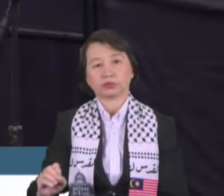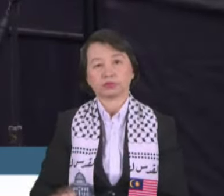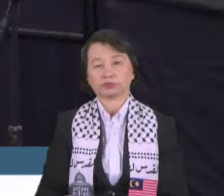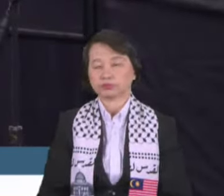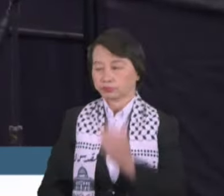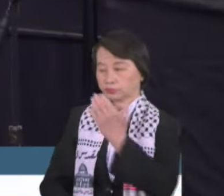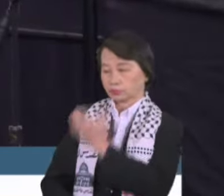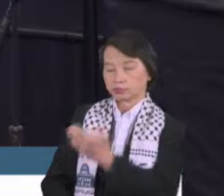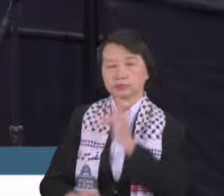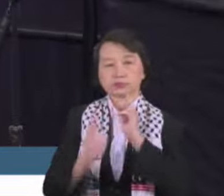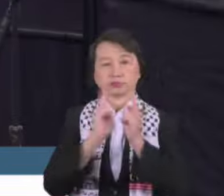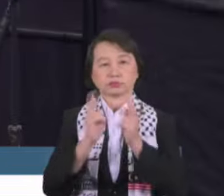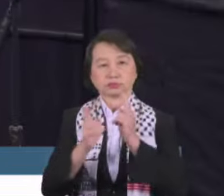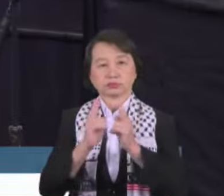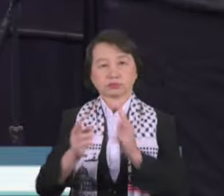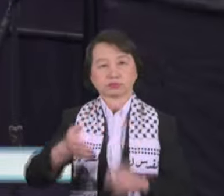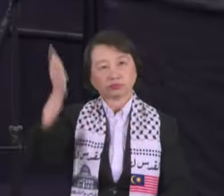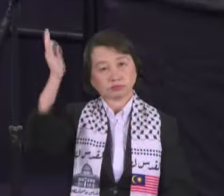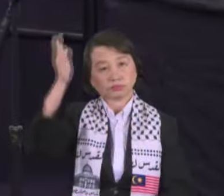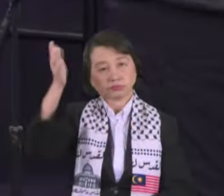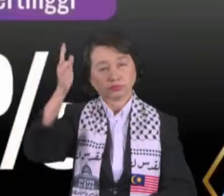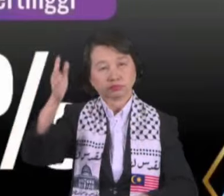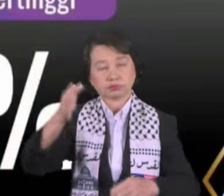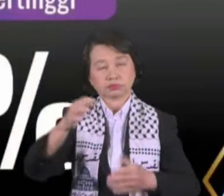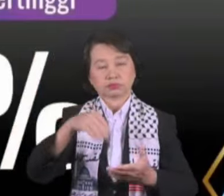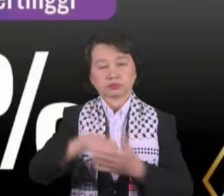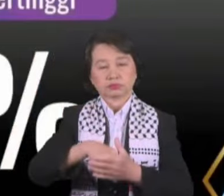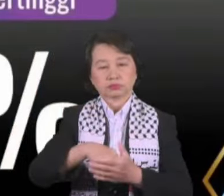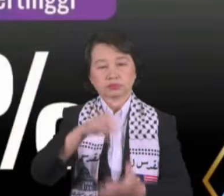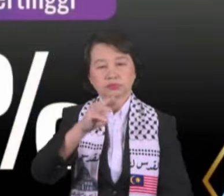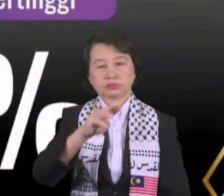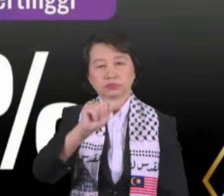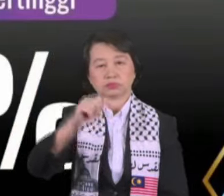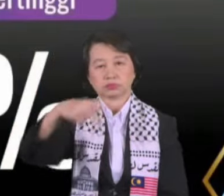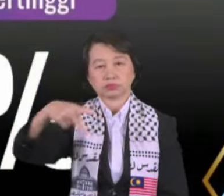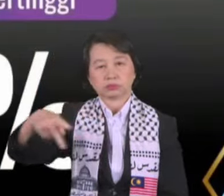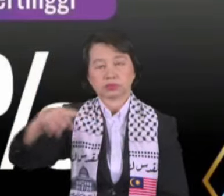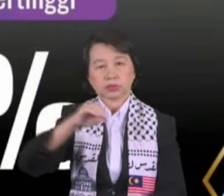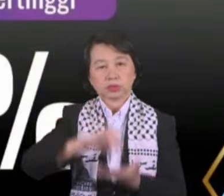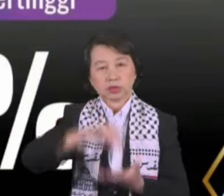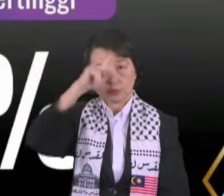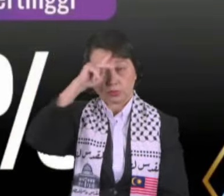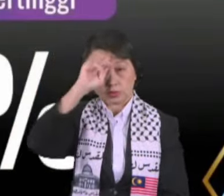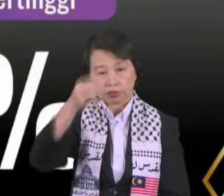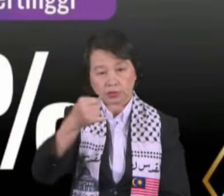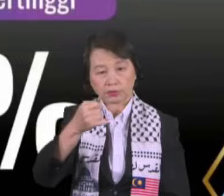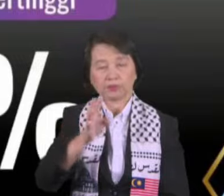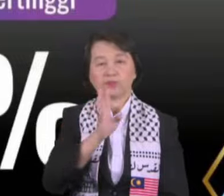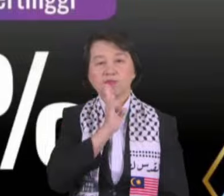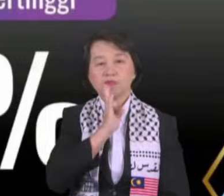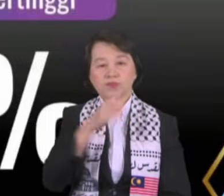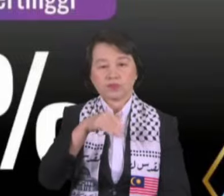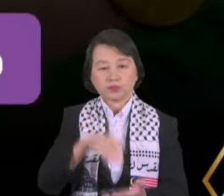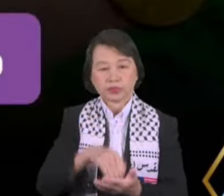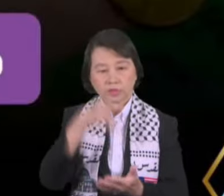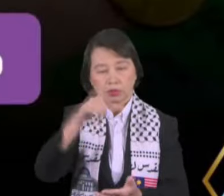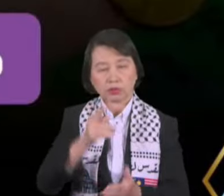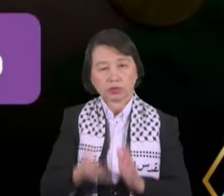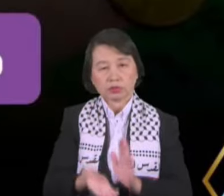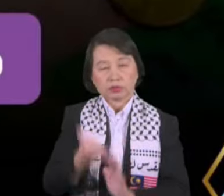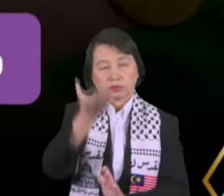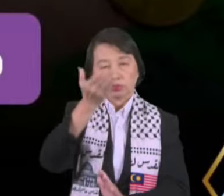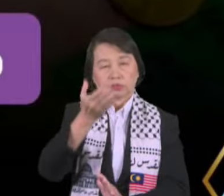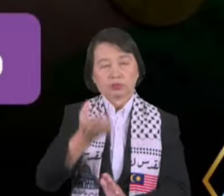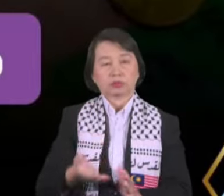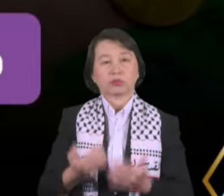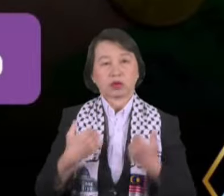Beliau berucap pada Majlis Amanat Perdana Perkhidmatan Awam ke-19 di Putrajaya. Tambah Datuk Sri Anwar, julat peningkatan pendapatan